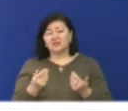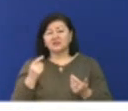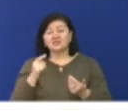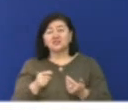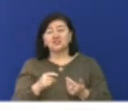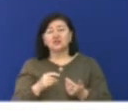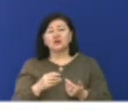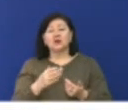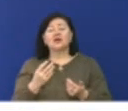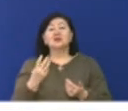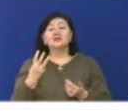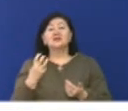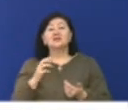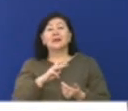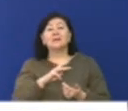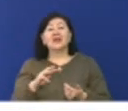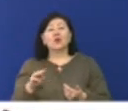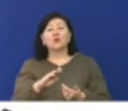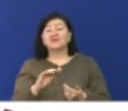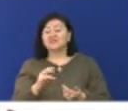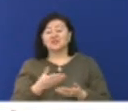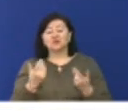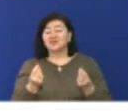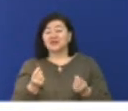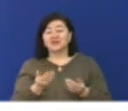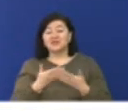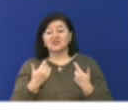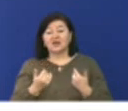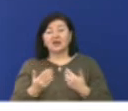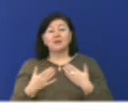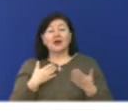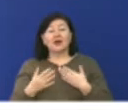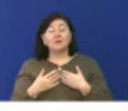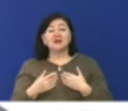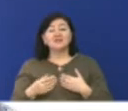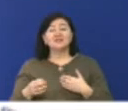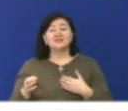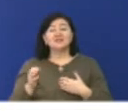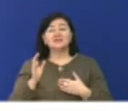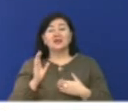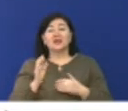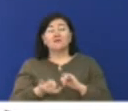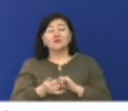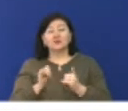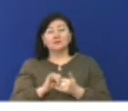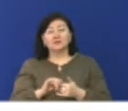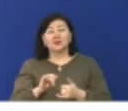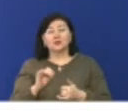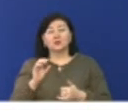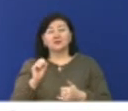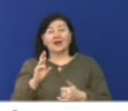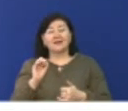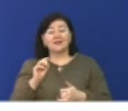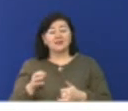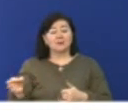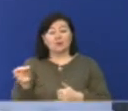кубов, получаем 300 миллионов тенге. У нас таких денег нету, поэтому мы обратились в область. Аким нашей области, Дэн Николаевич, нас поддержал.